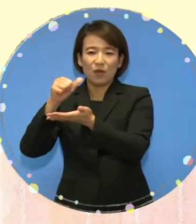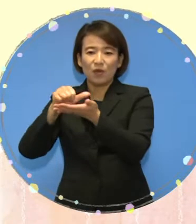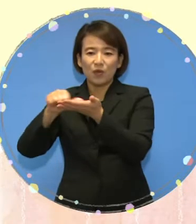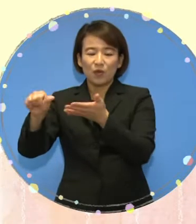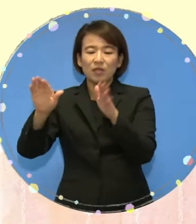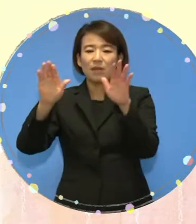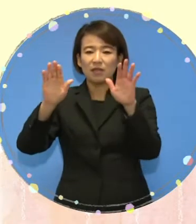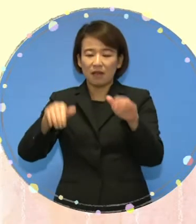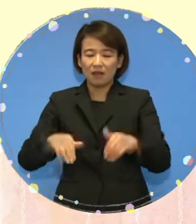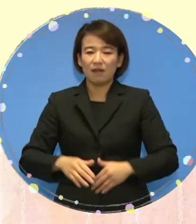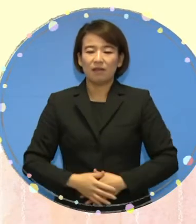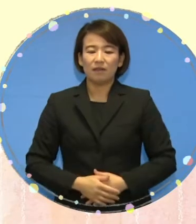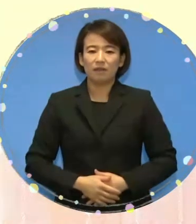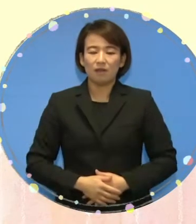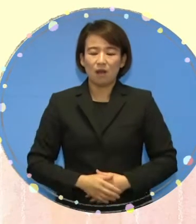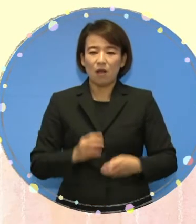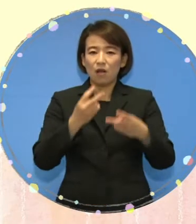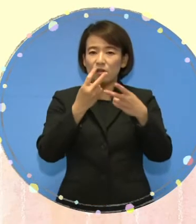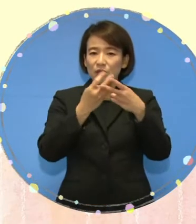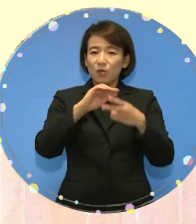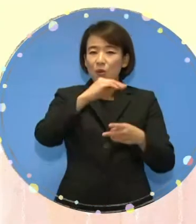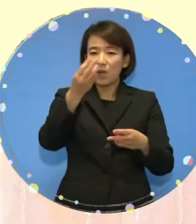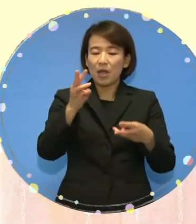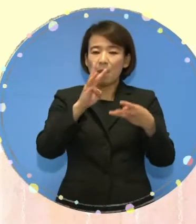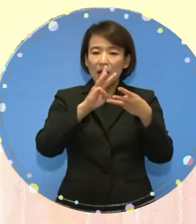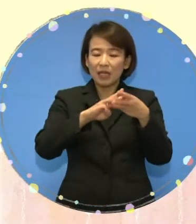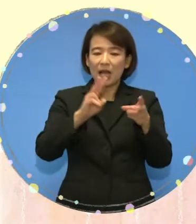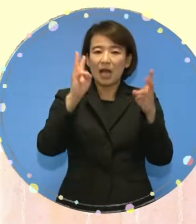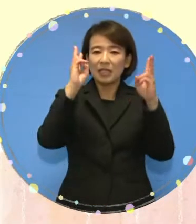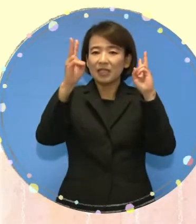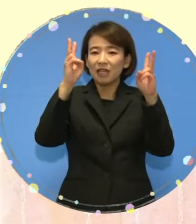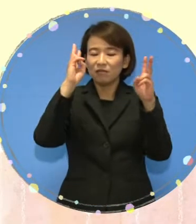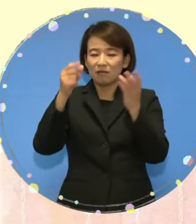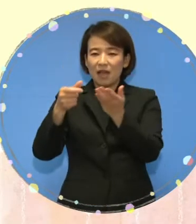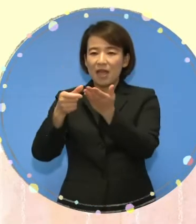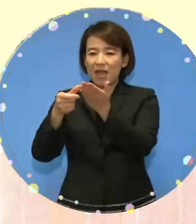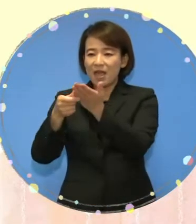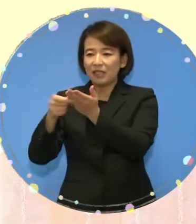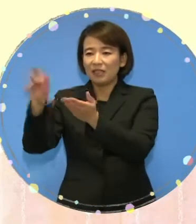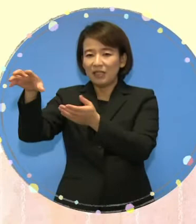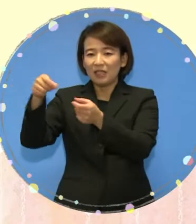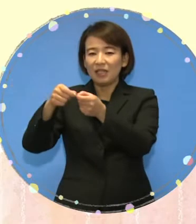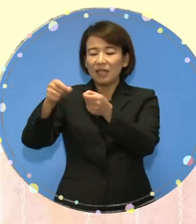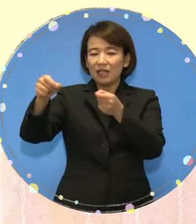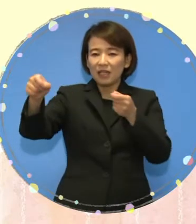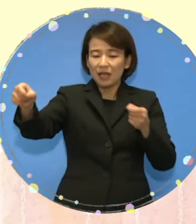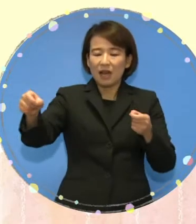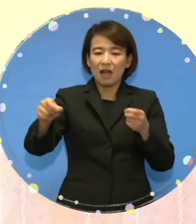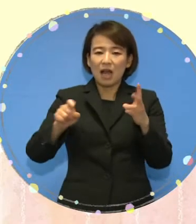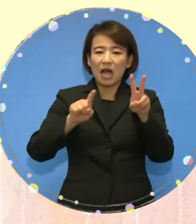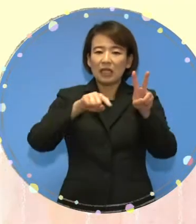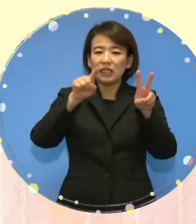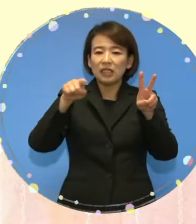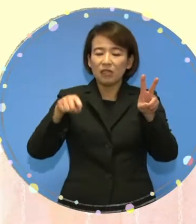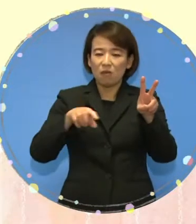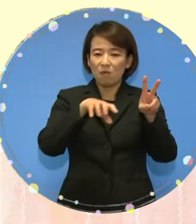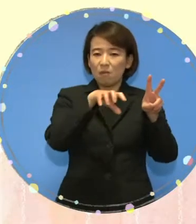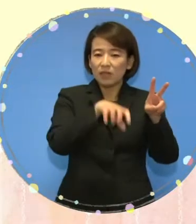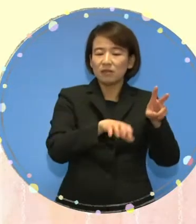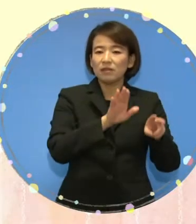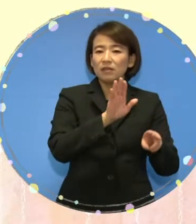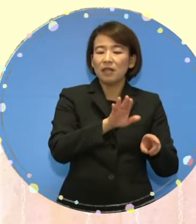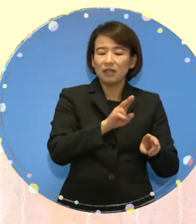月に登録されました住友山田社宅は jr 新居浜駅の北西約2キロに位置